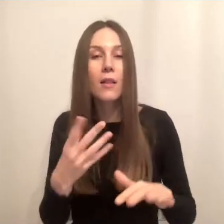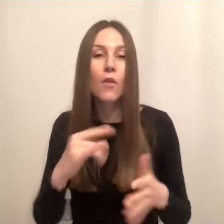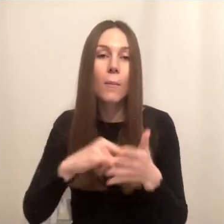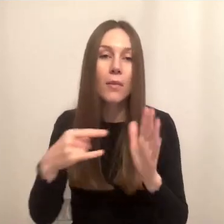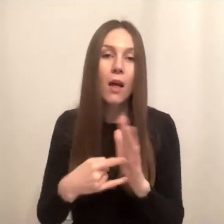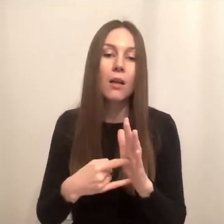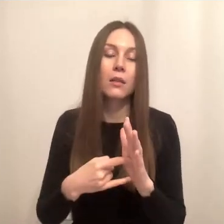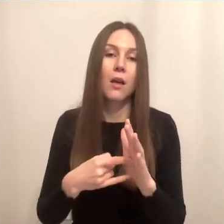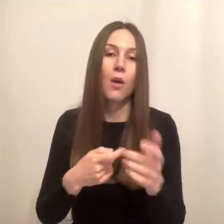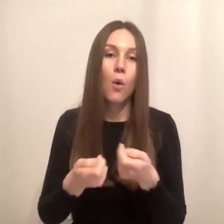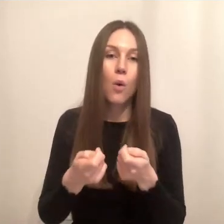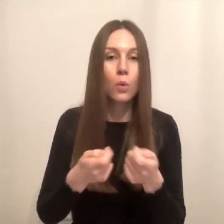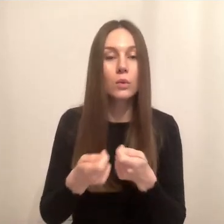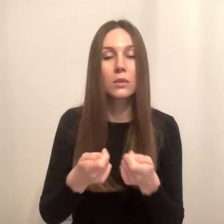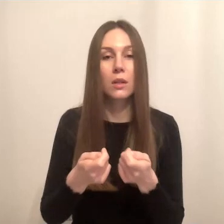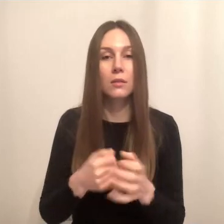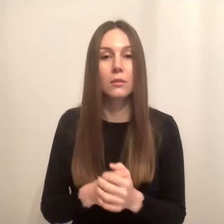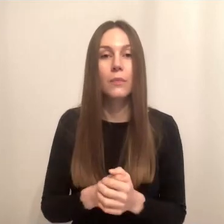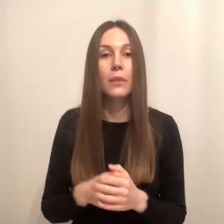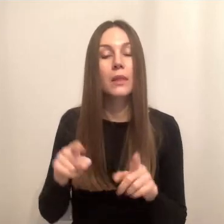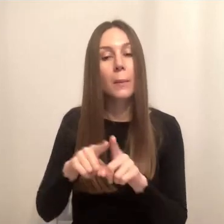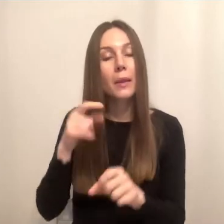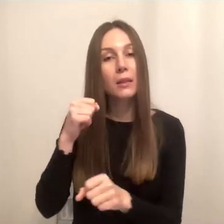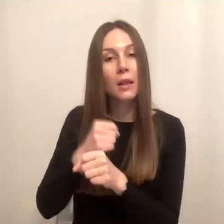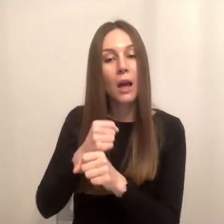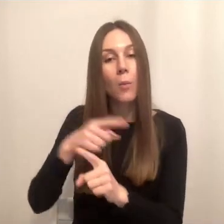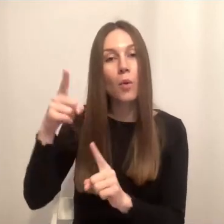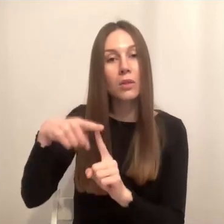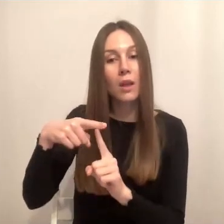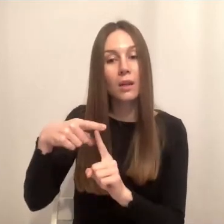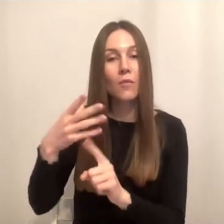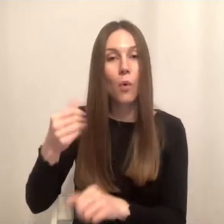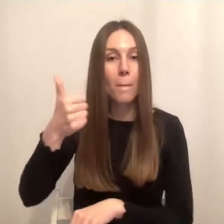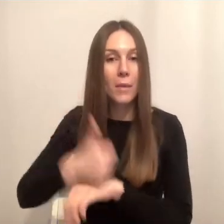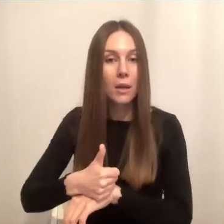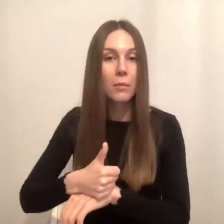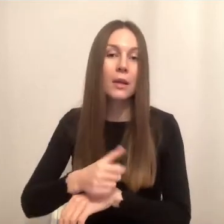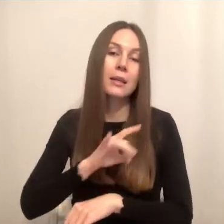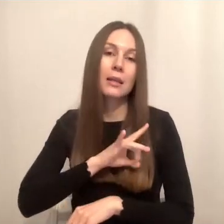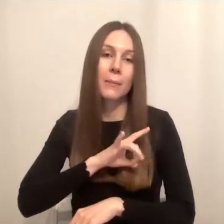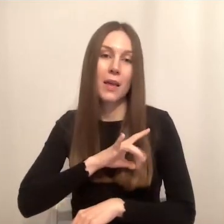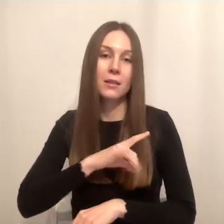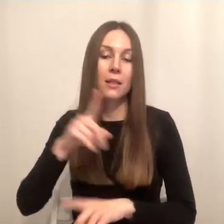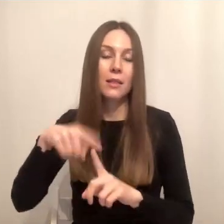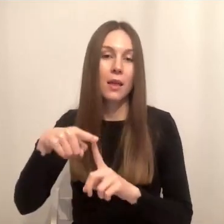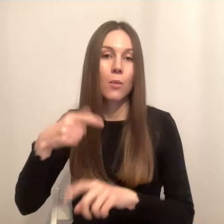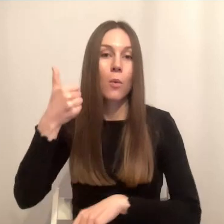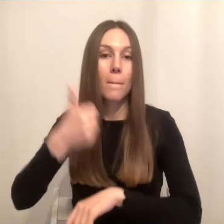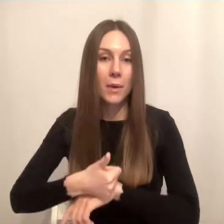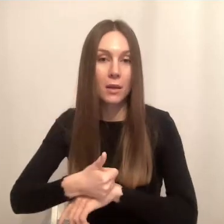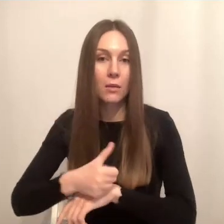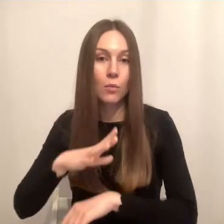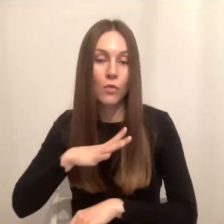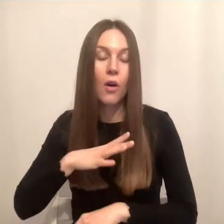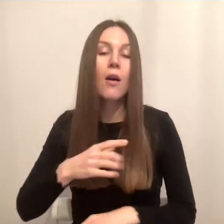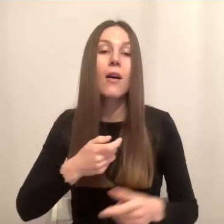Buvau darbo tarybos pirmininkė, gimnazijos tarybos pirmininkė, todėl man vadybinis darbas tikrai